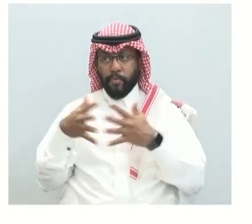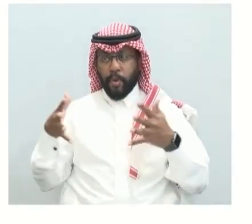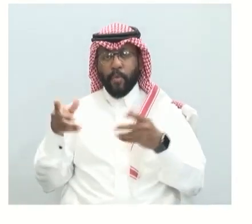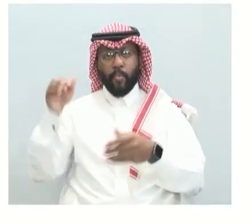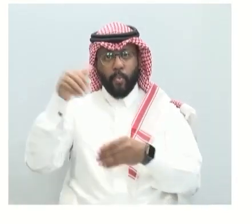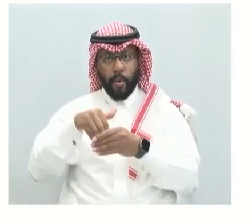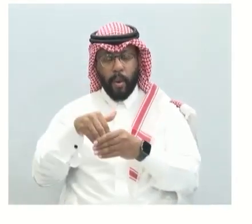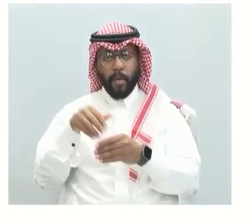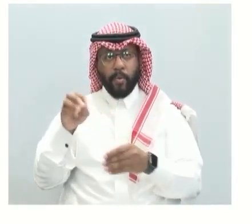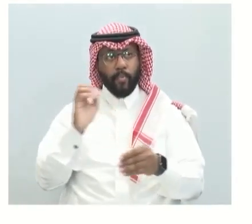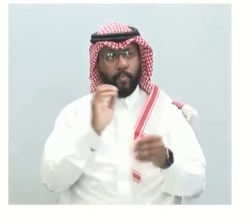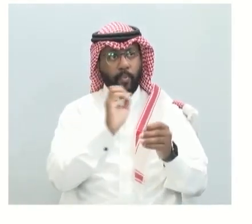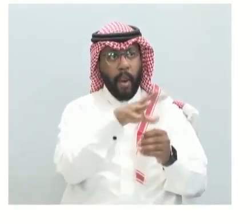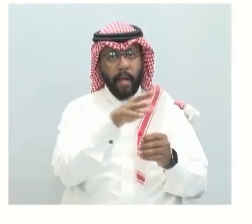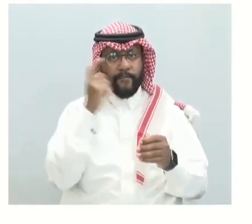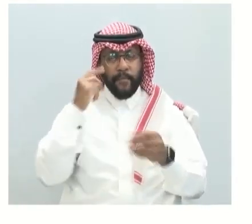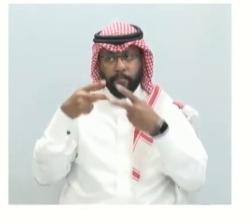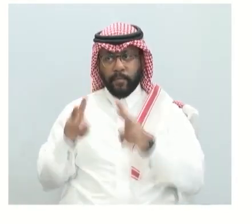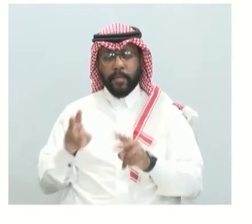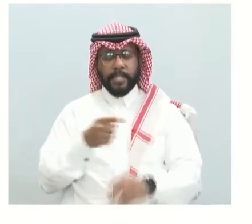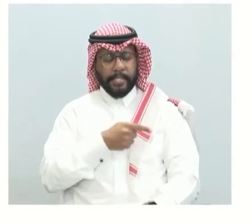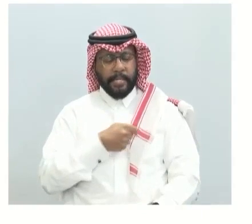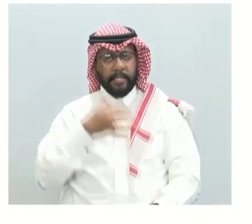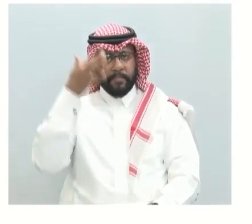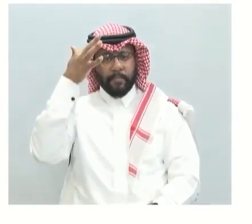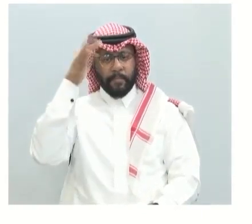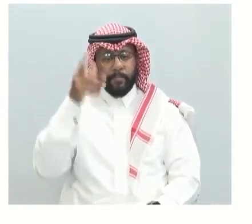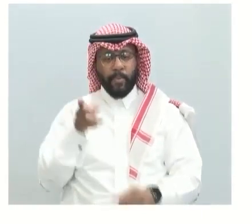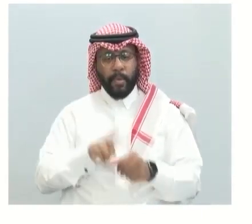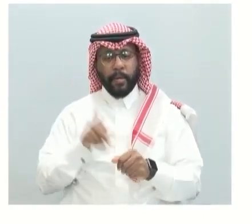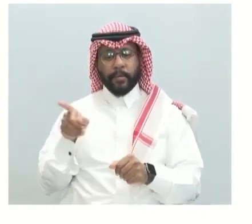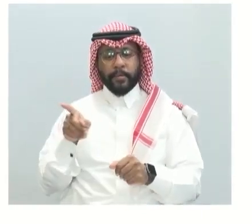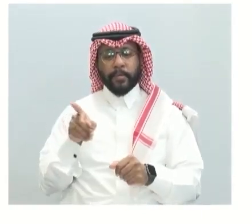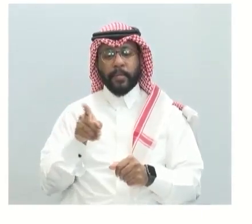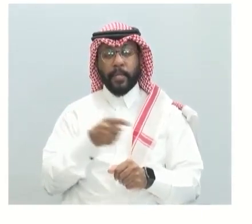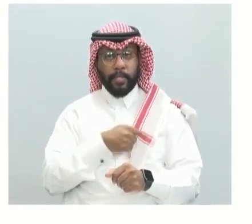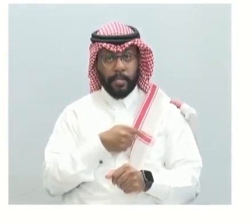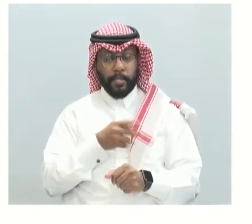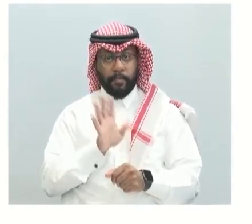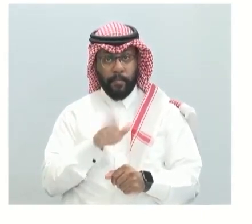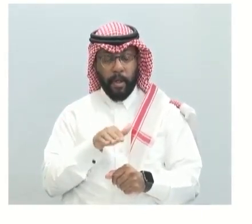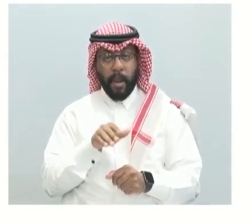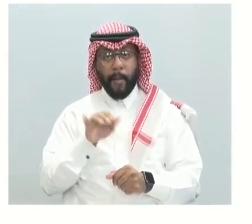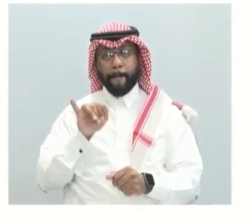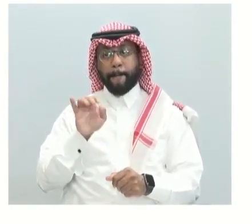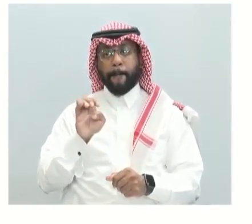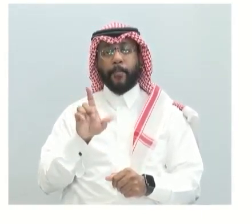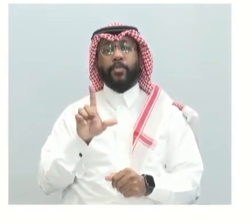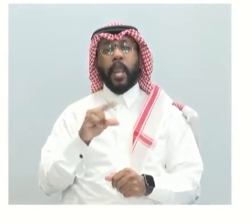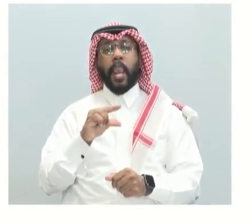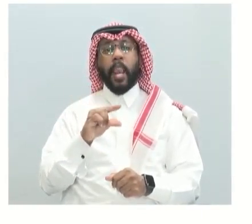جديد بعدها اقوم بتسميه عفوا المجلد وانشاء اسم للمجلد